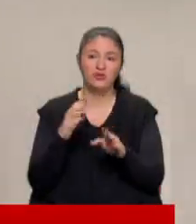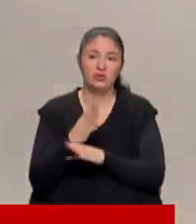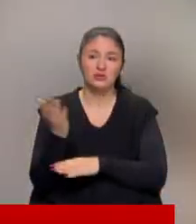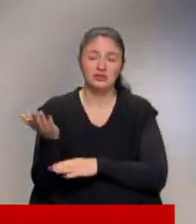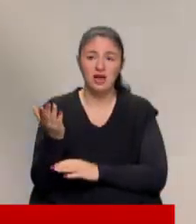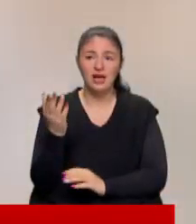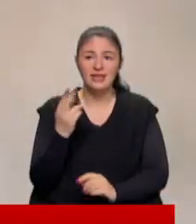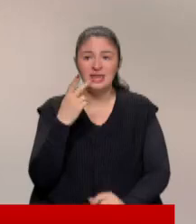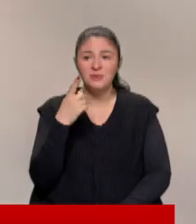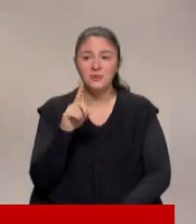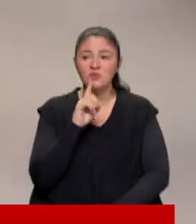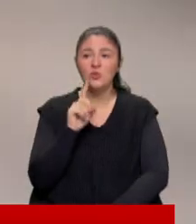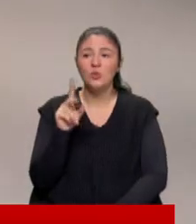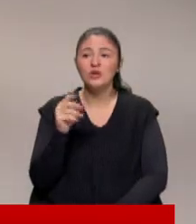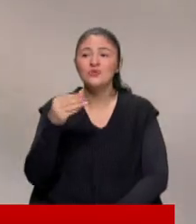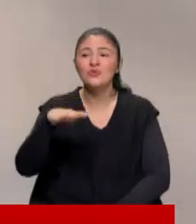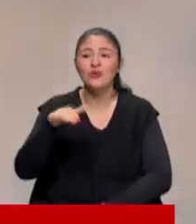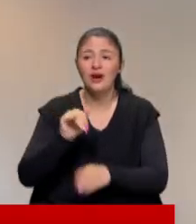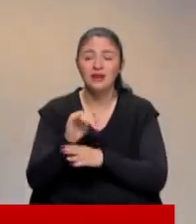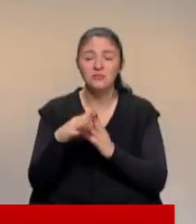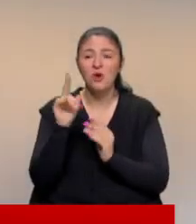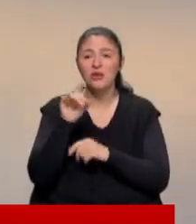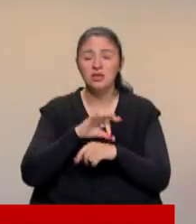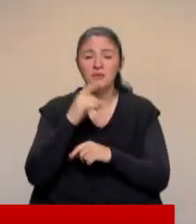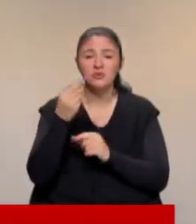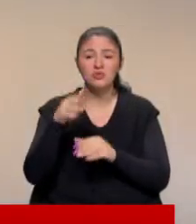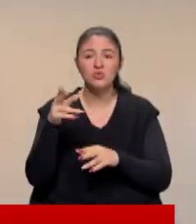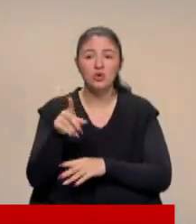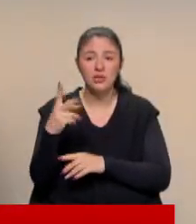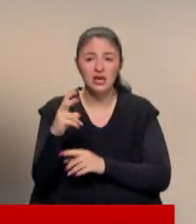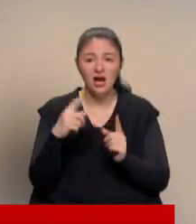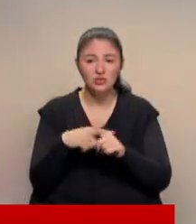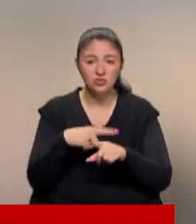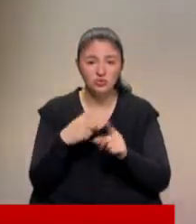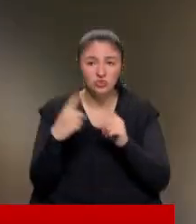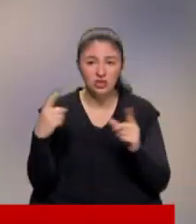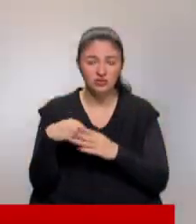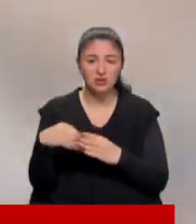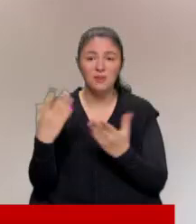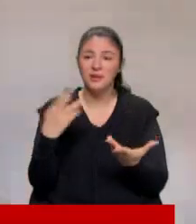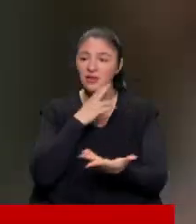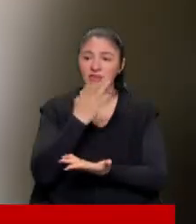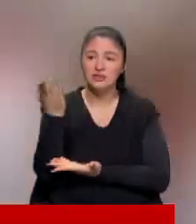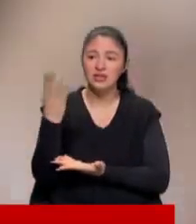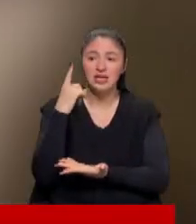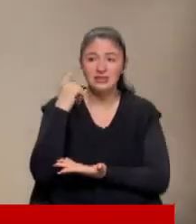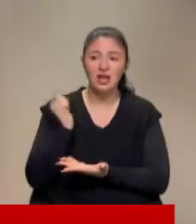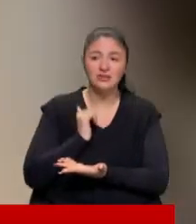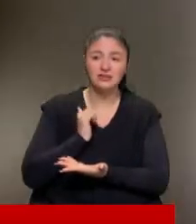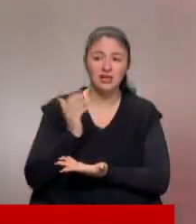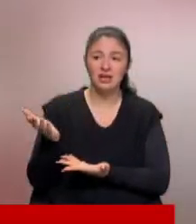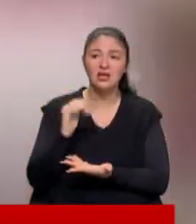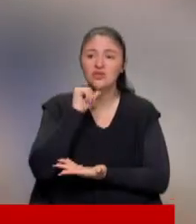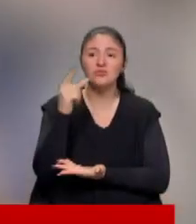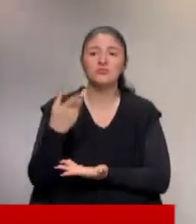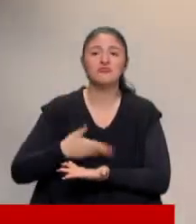aslında. 7.112 çocuk hayatını kaybetti. Her 10 dakikada bir çocuk öldü bu 2 aylık süreçte ne yazık ki. Ancak işte İsrail askerleri